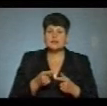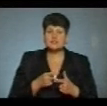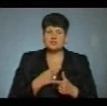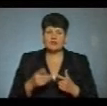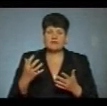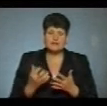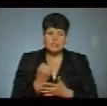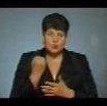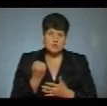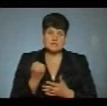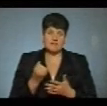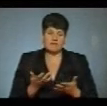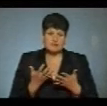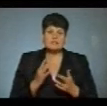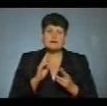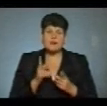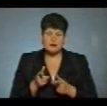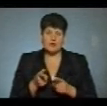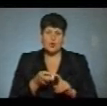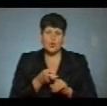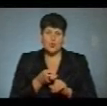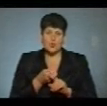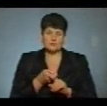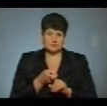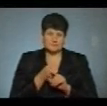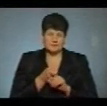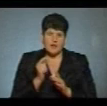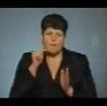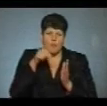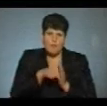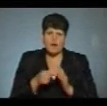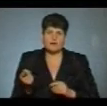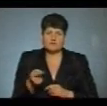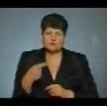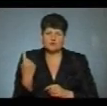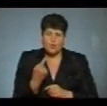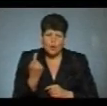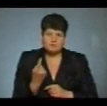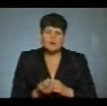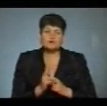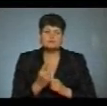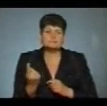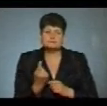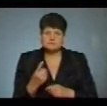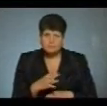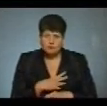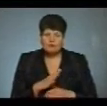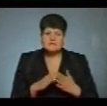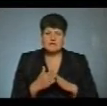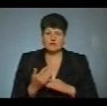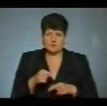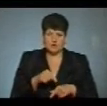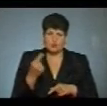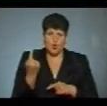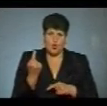чином коронавірус проник на територію нашої області, чи є перше джерело і, власне, станом на цю годину, яка ситуація